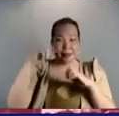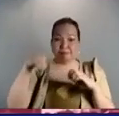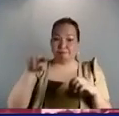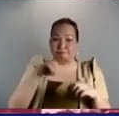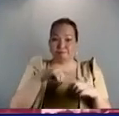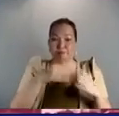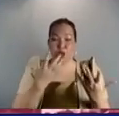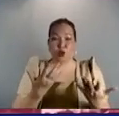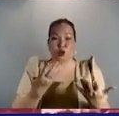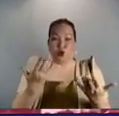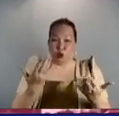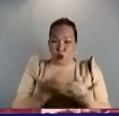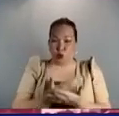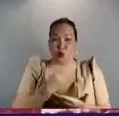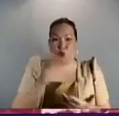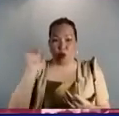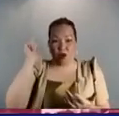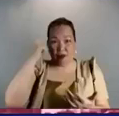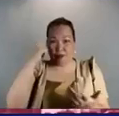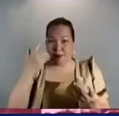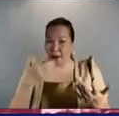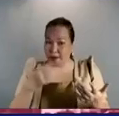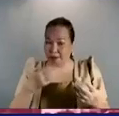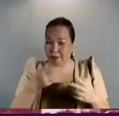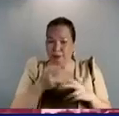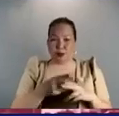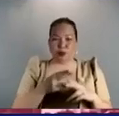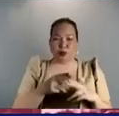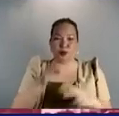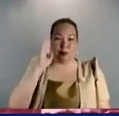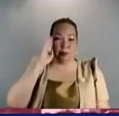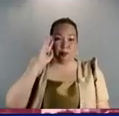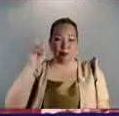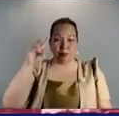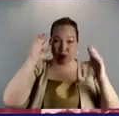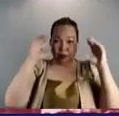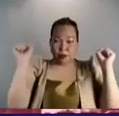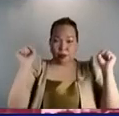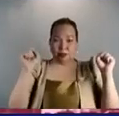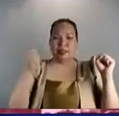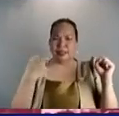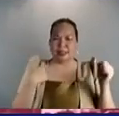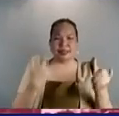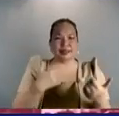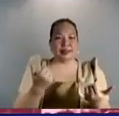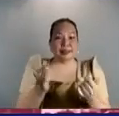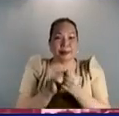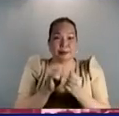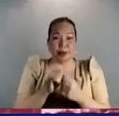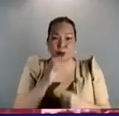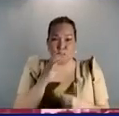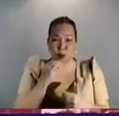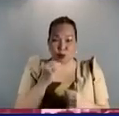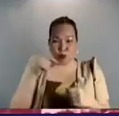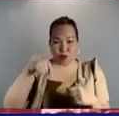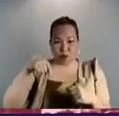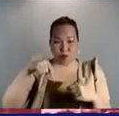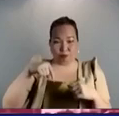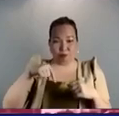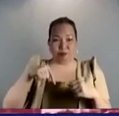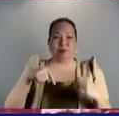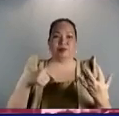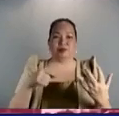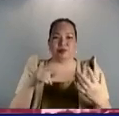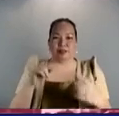na administrasyon ni President Ferdinand Marcos Jr., ay ngayon naman po ay makakapiling natin ng live dito po sa ating studio si Dr. Dennis